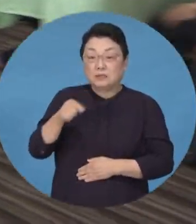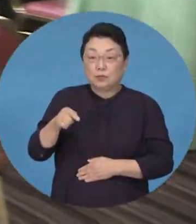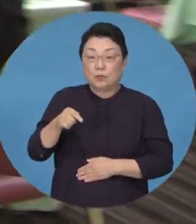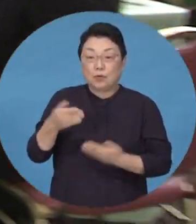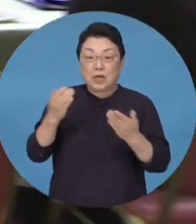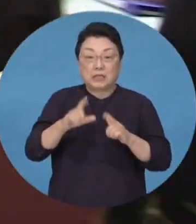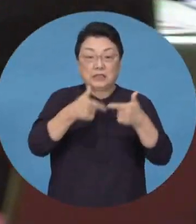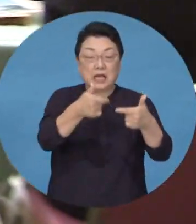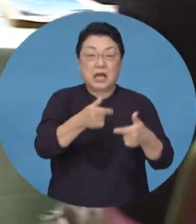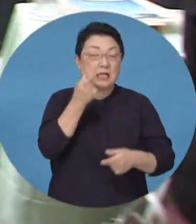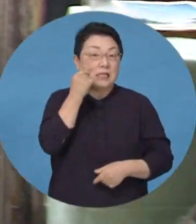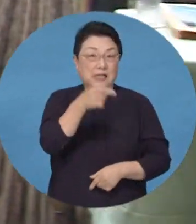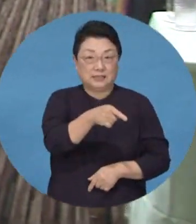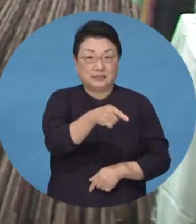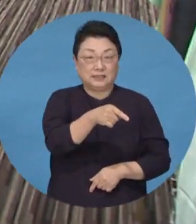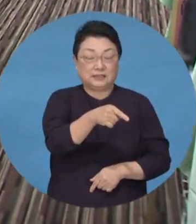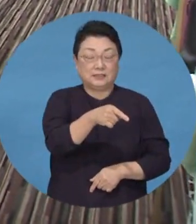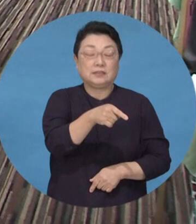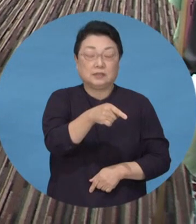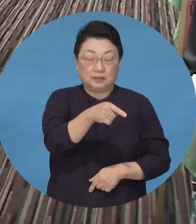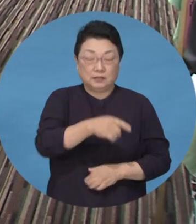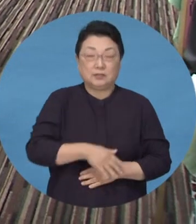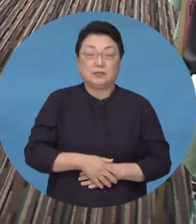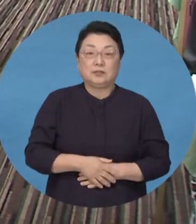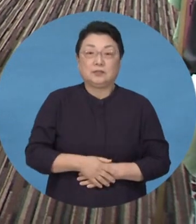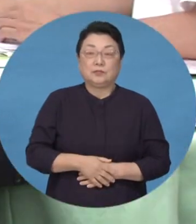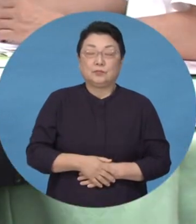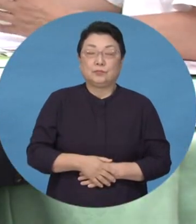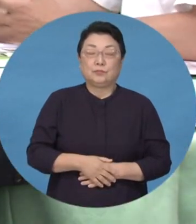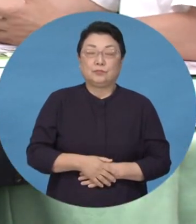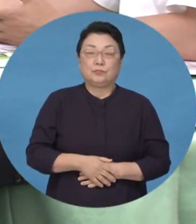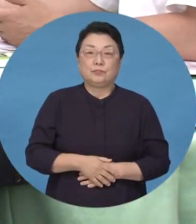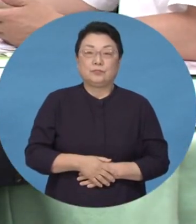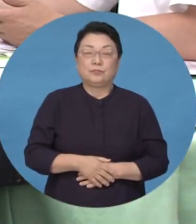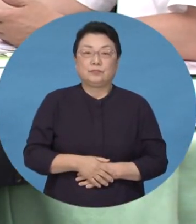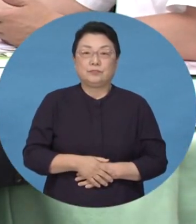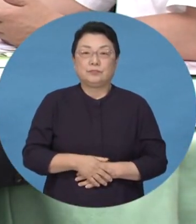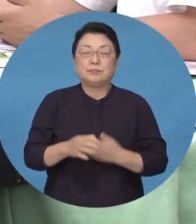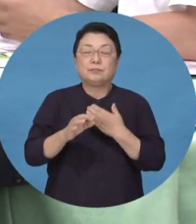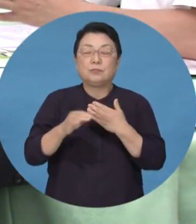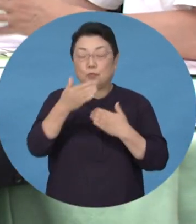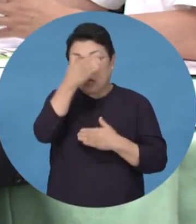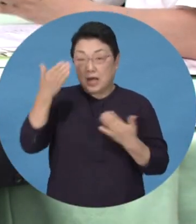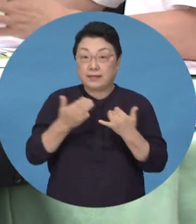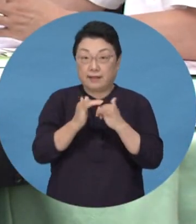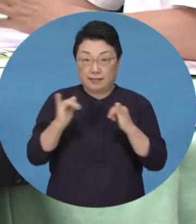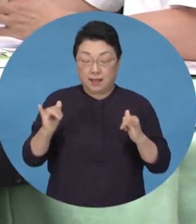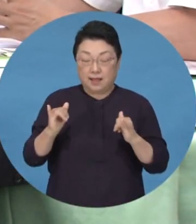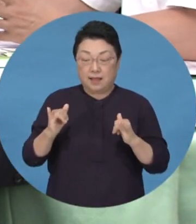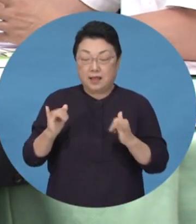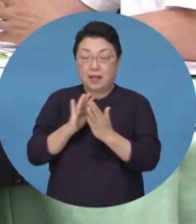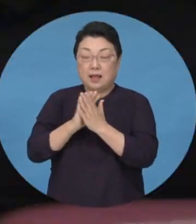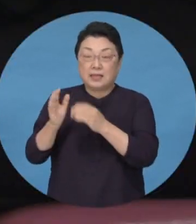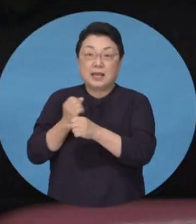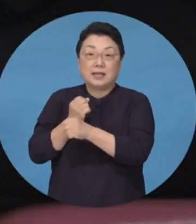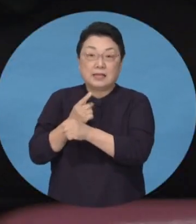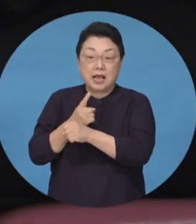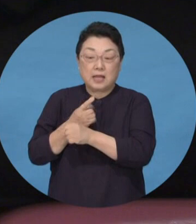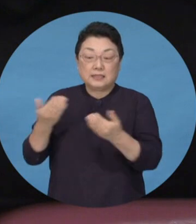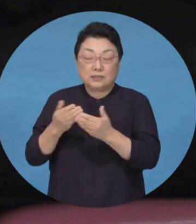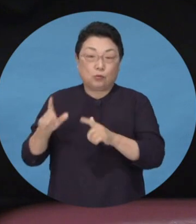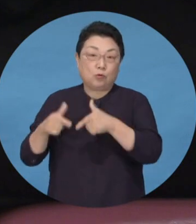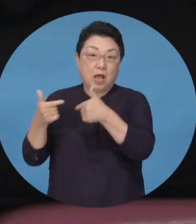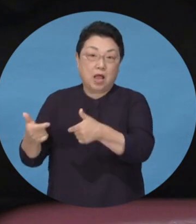来ないという現状があります他方その例えば若い人で県外に行かれる方々は